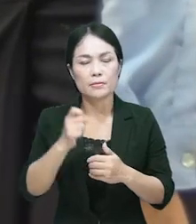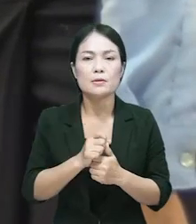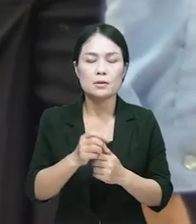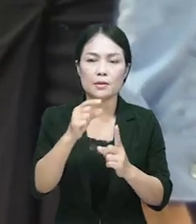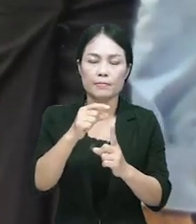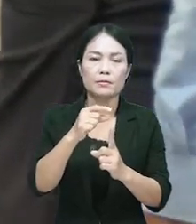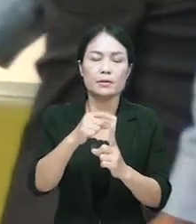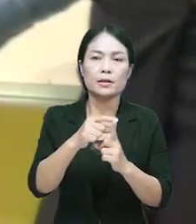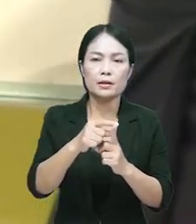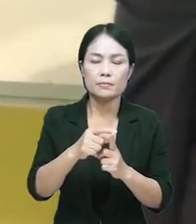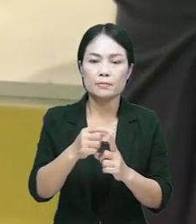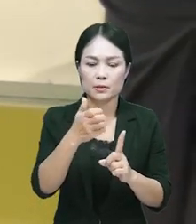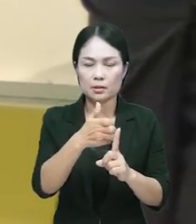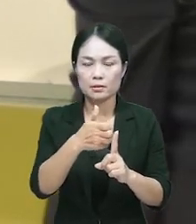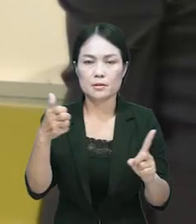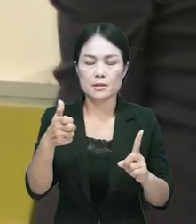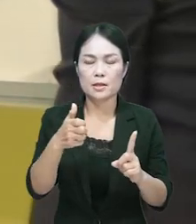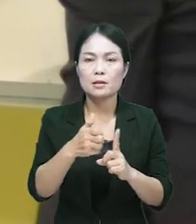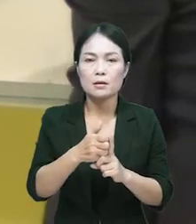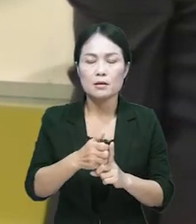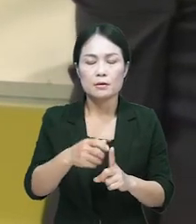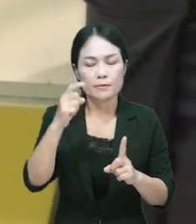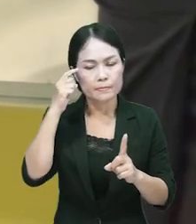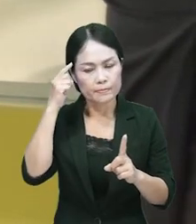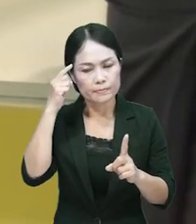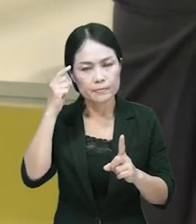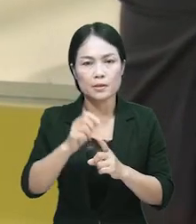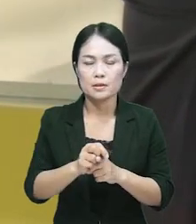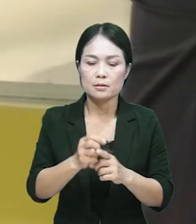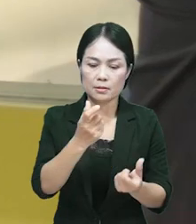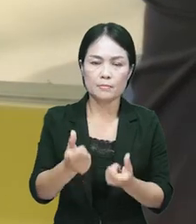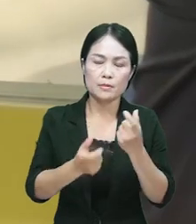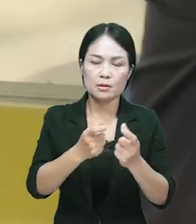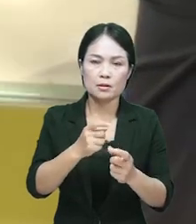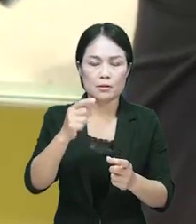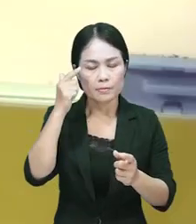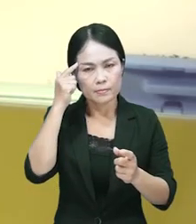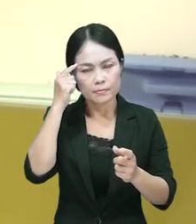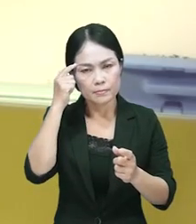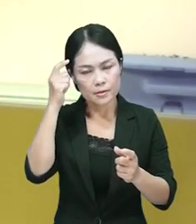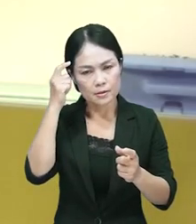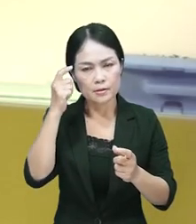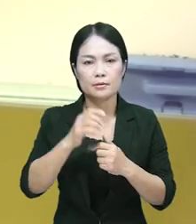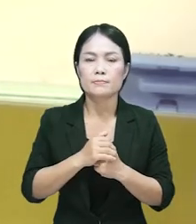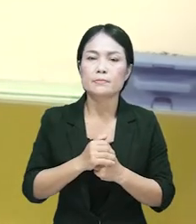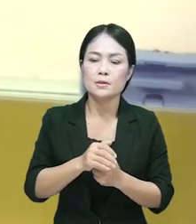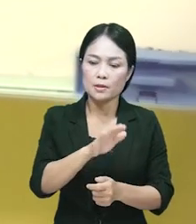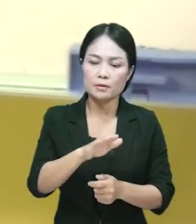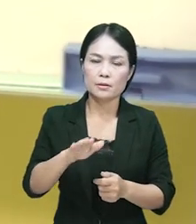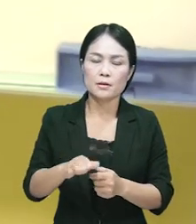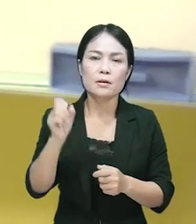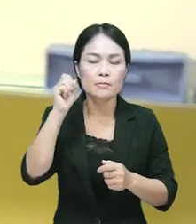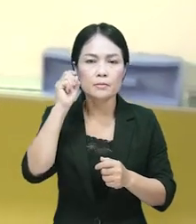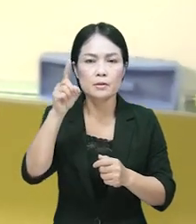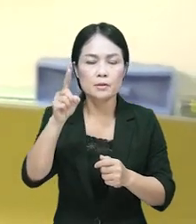ង្ស័យថ្នាក់ពាក្យជានាមមានន័យថាសេចក្តីឆ្ងល់ ដំណើរងឿងឆ្ងល់ចាកូនយល់ទាំង